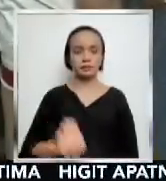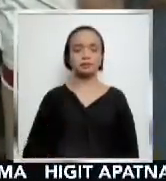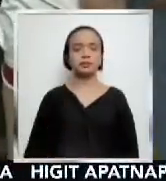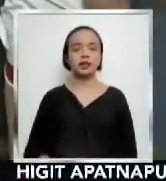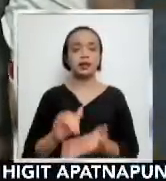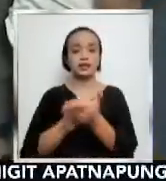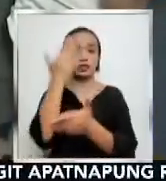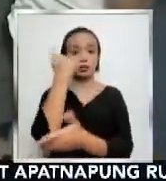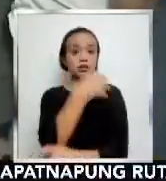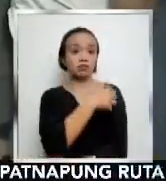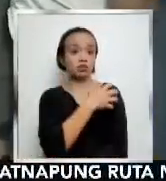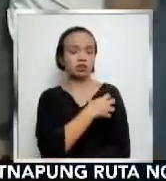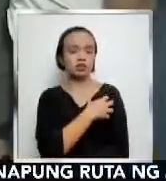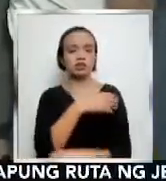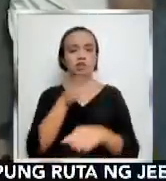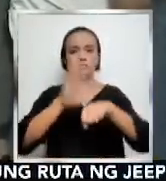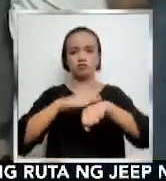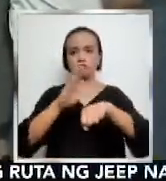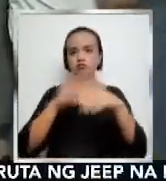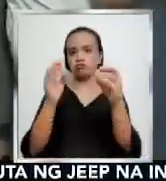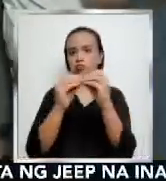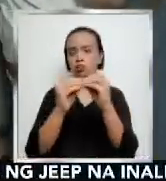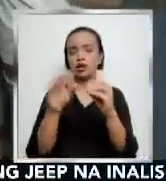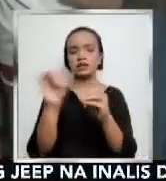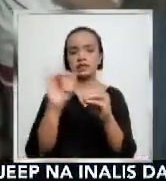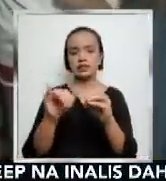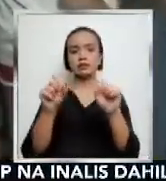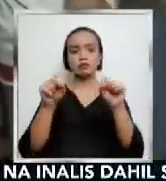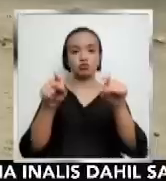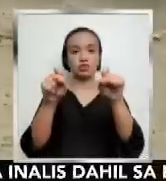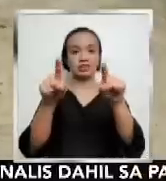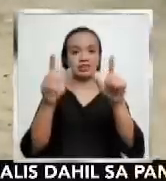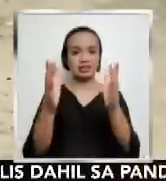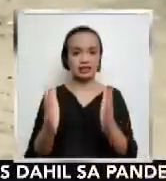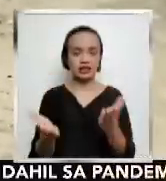din ang mga mismong nagtitinda dito sa Bukawi.